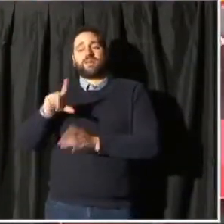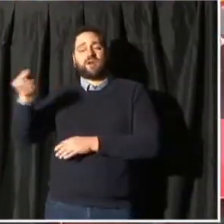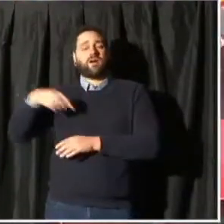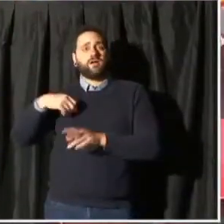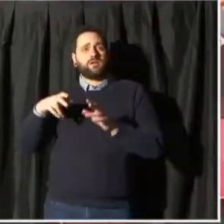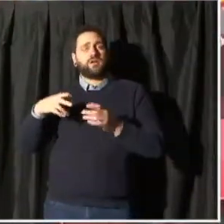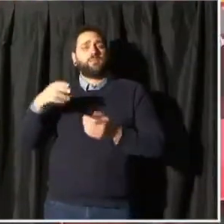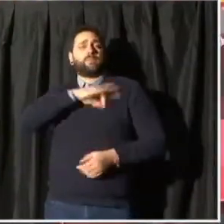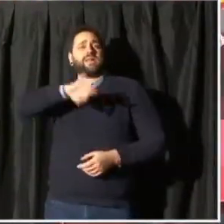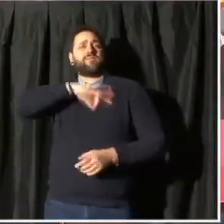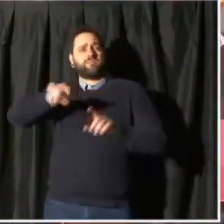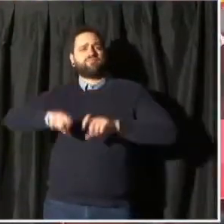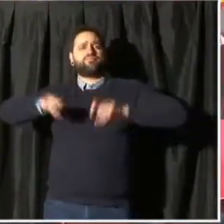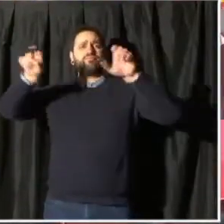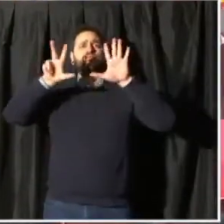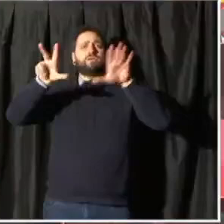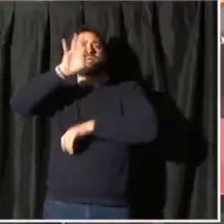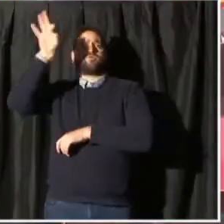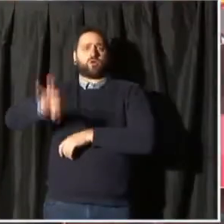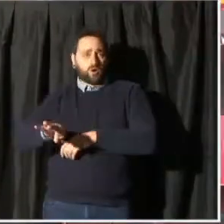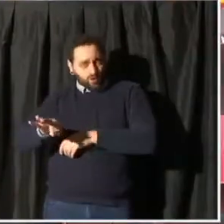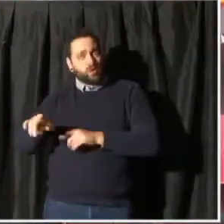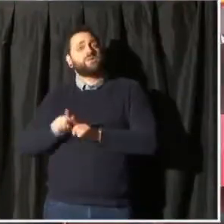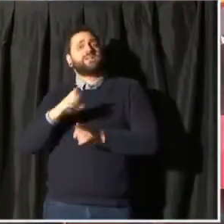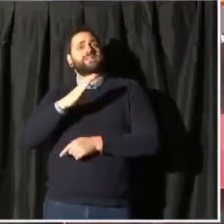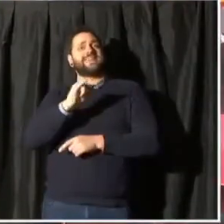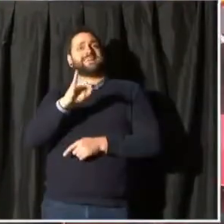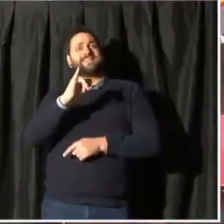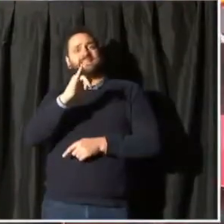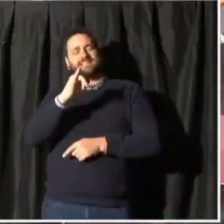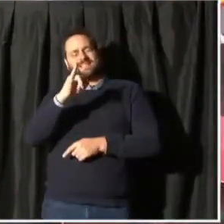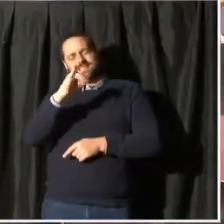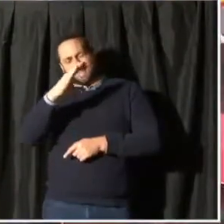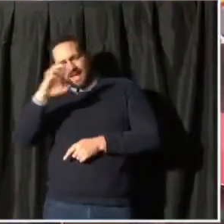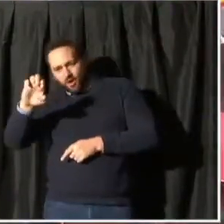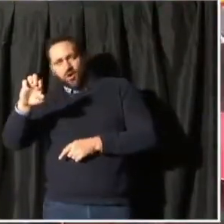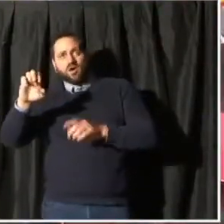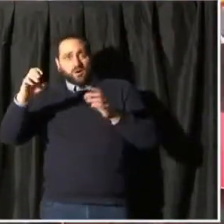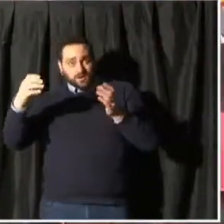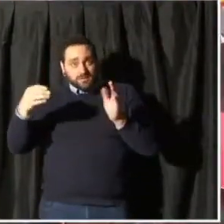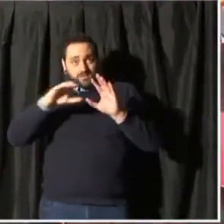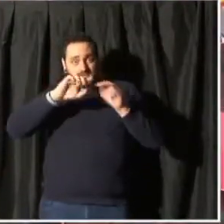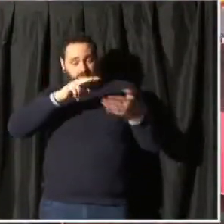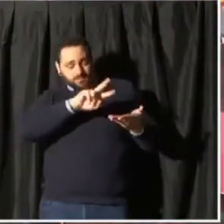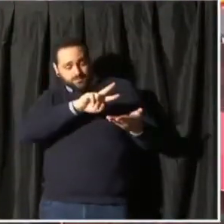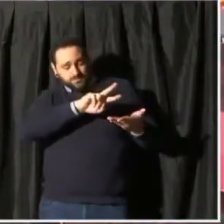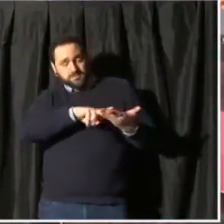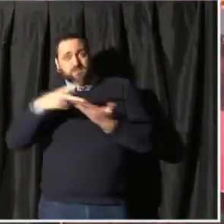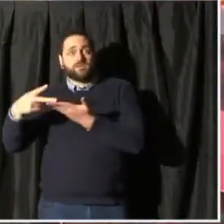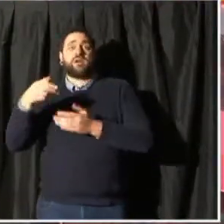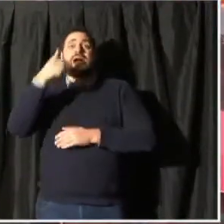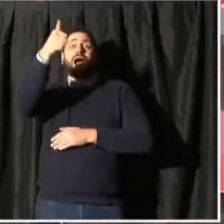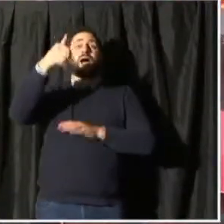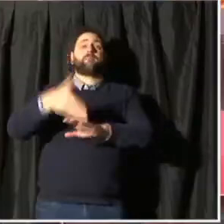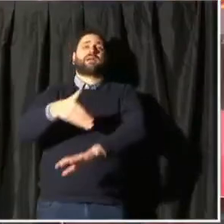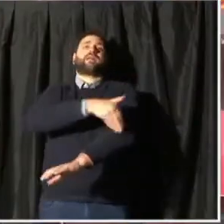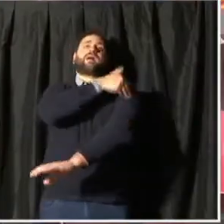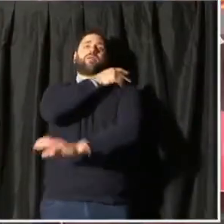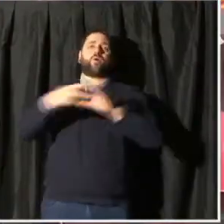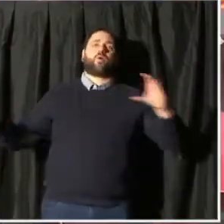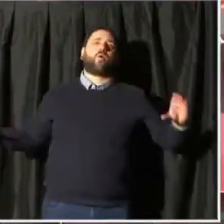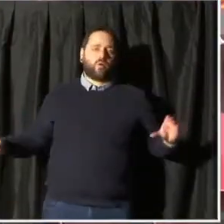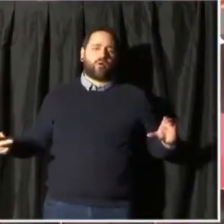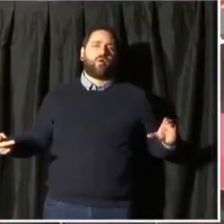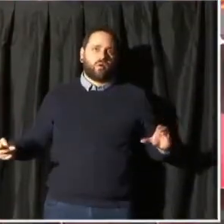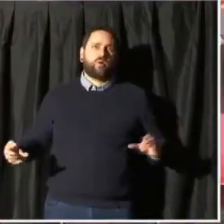milliard de cic tout à fait et maintenant ils veulent nous imposer le